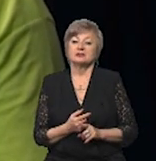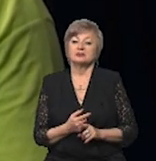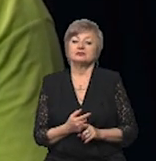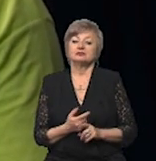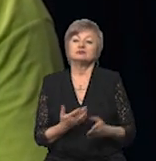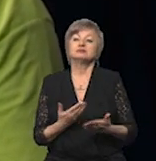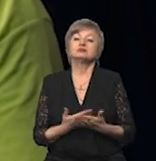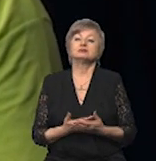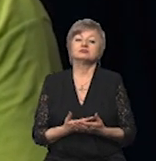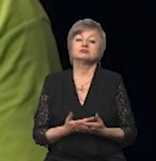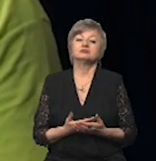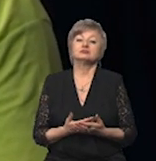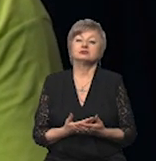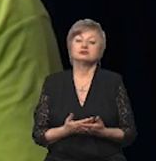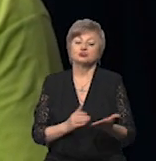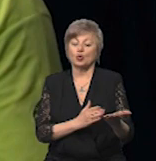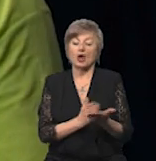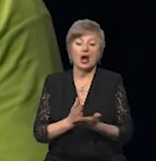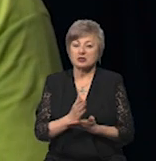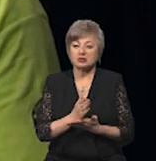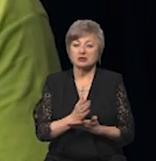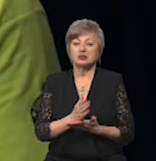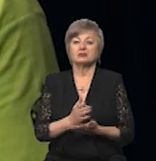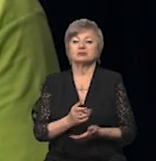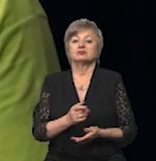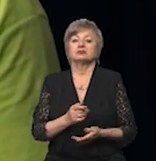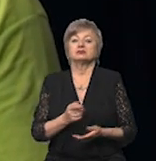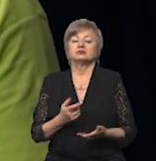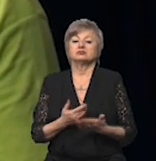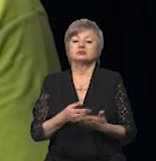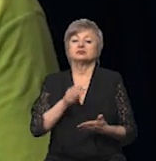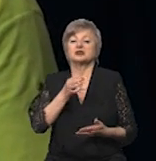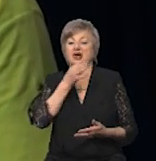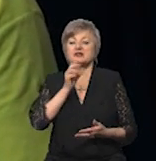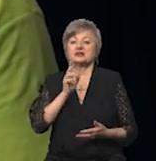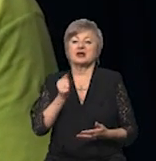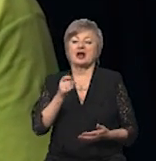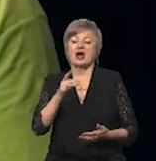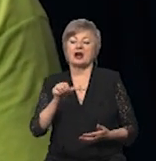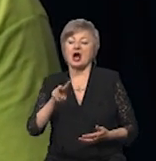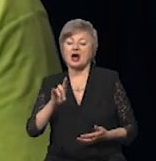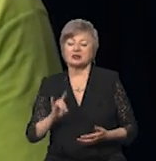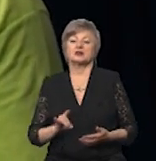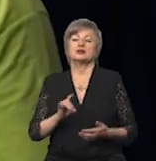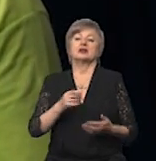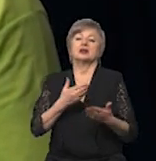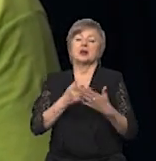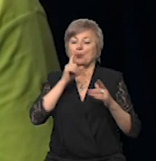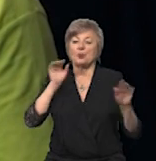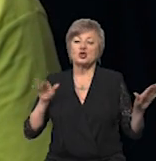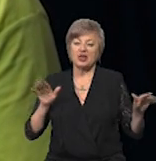привезенням масок, мушлі, коралів або метеликів, які я сам ловив,